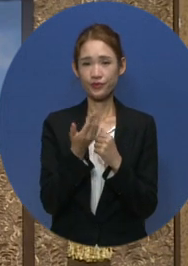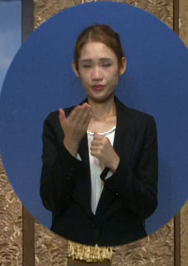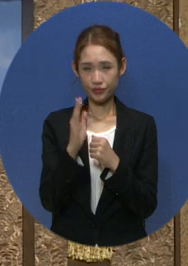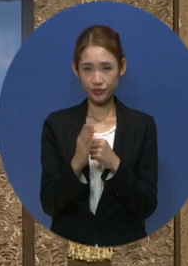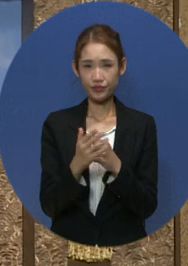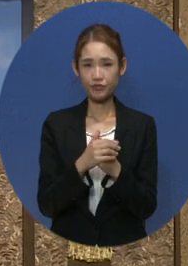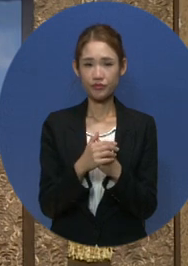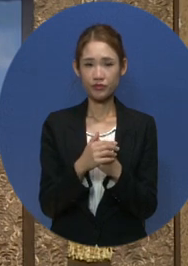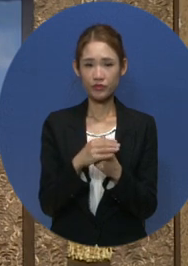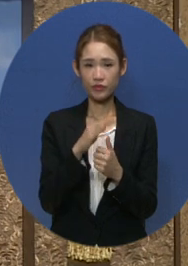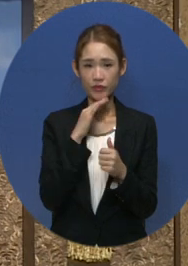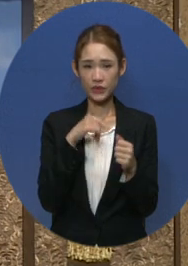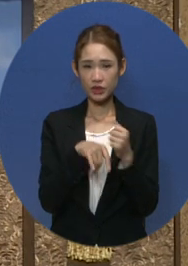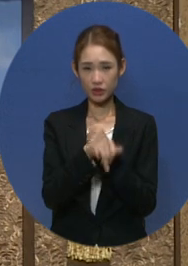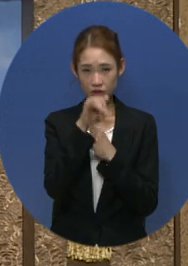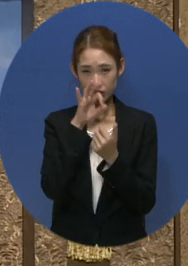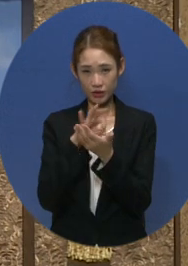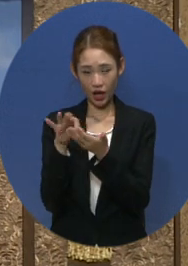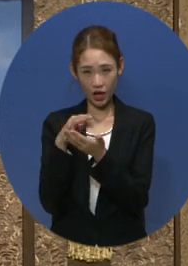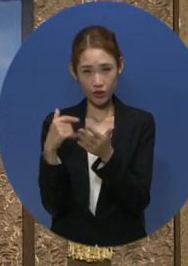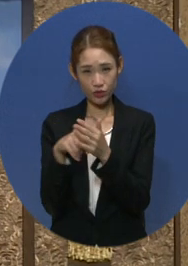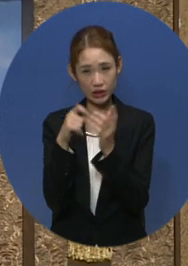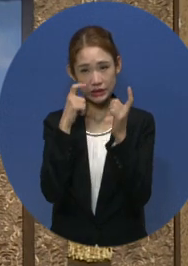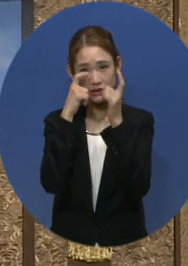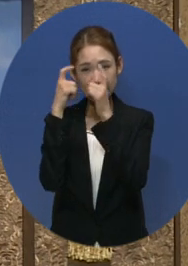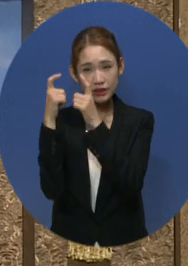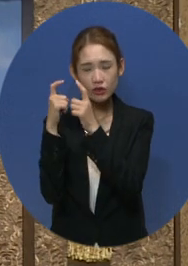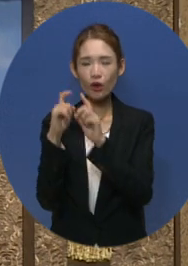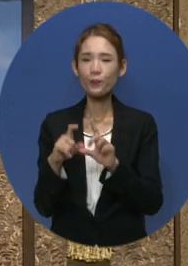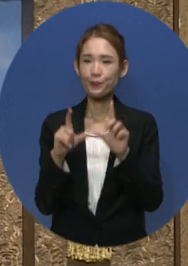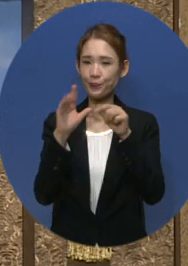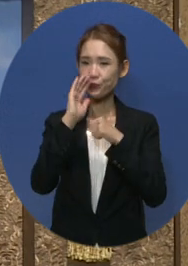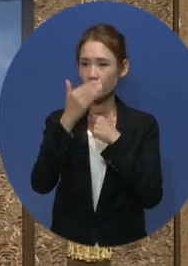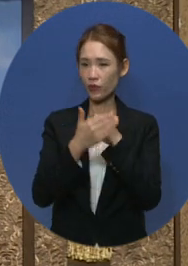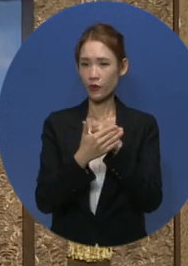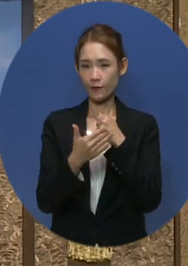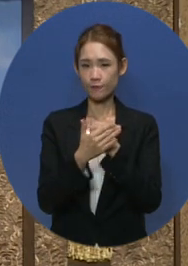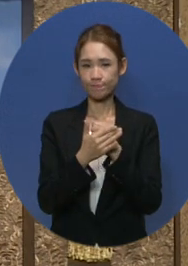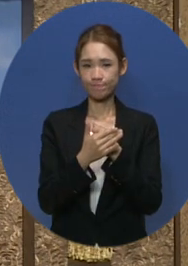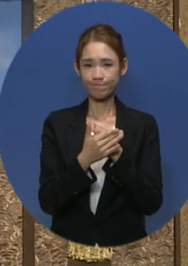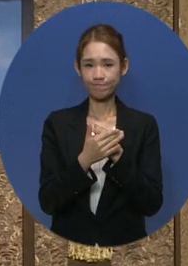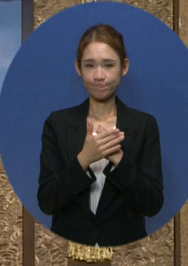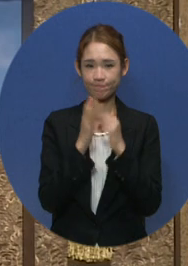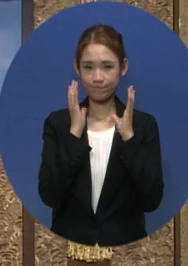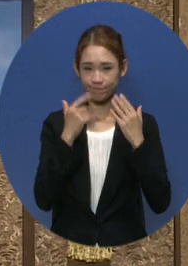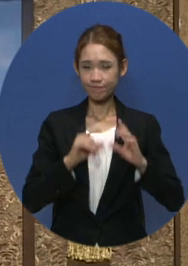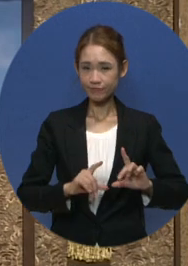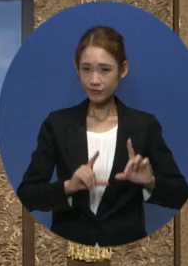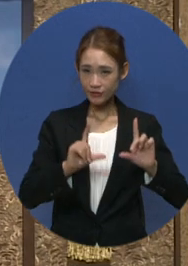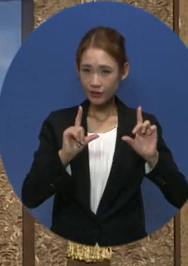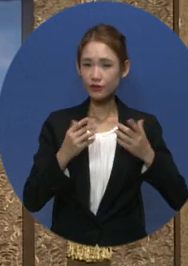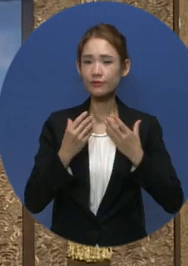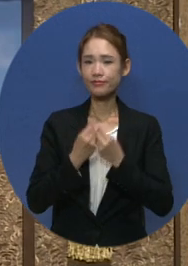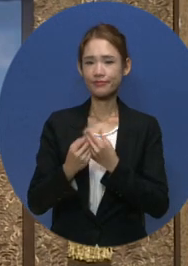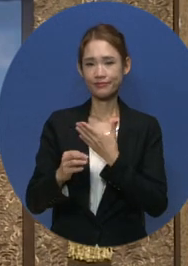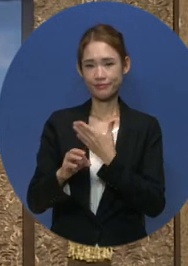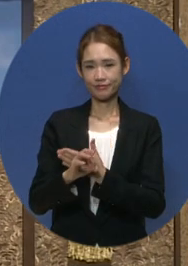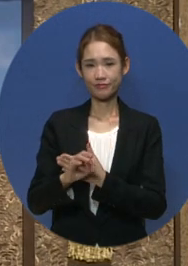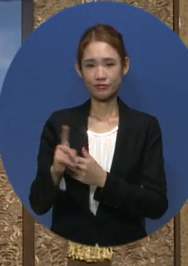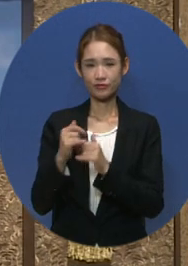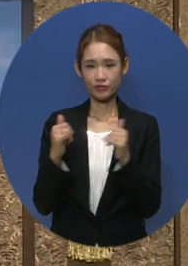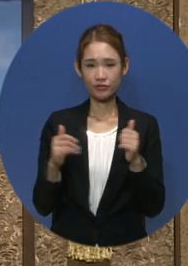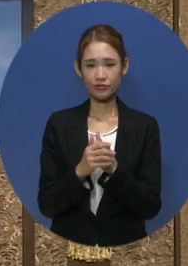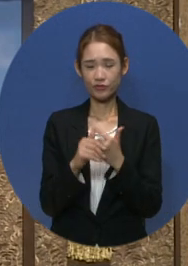네. 정말 의미 있게 사용하기 위해서 뭐 기념일 후원이라 그래서 생일날 네. 네. 뭐 예를 들어서 어떤